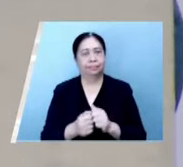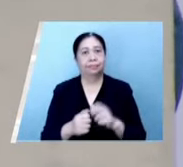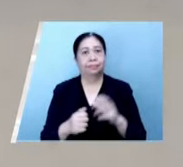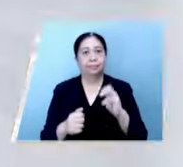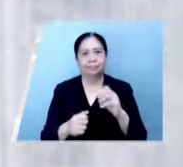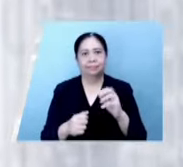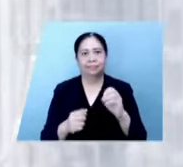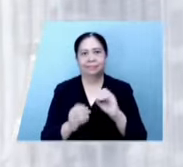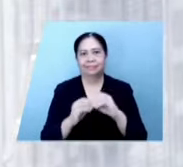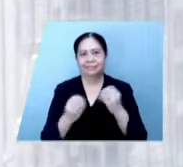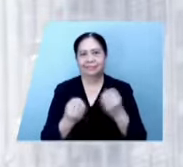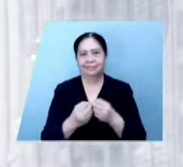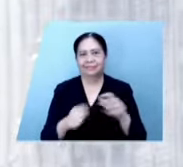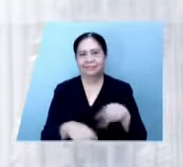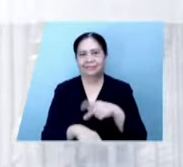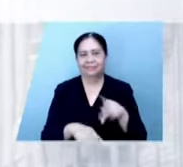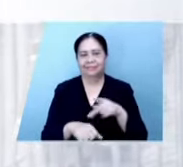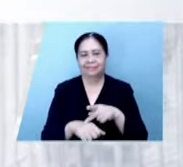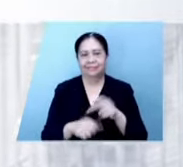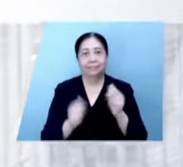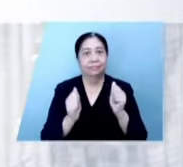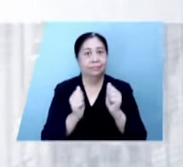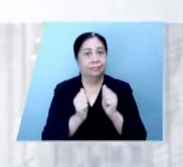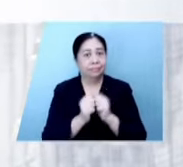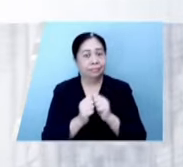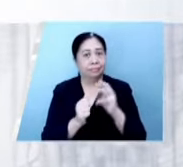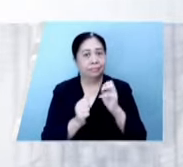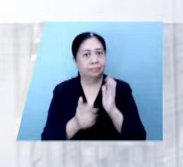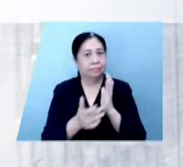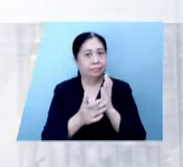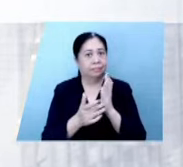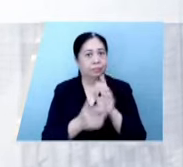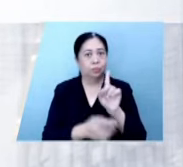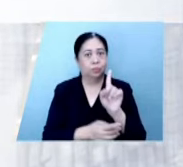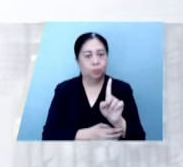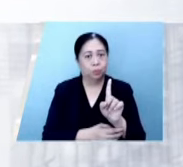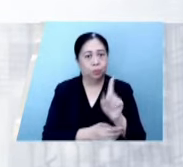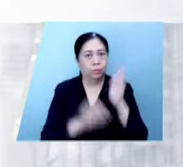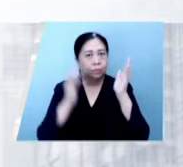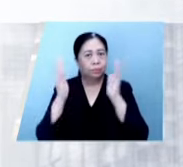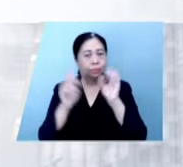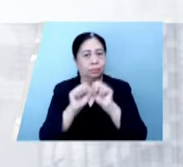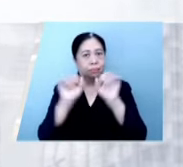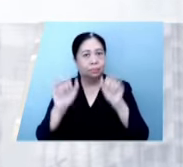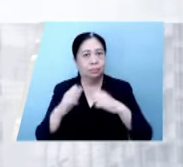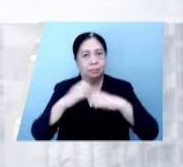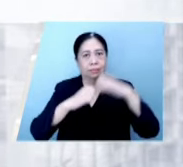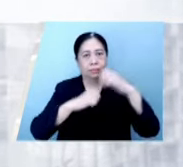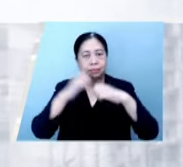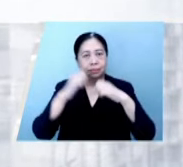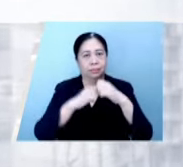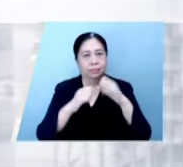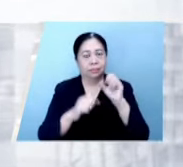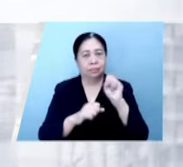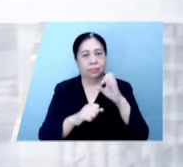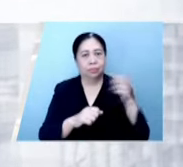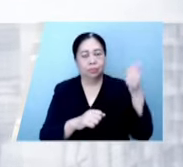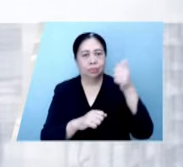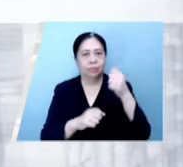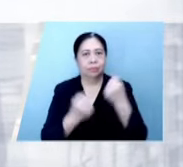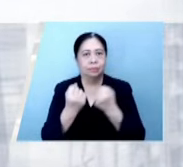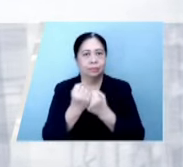sa bansa. Kabilang dyan ang Media Technician 1, Server System Engineer, Senior System Support Engineer